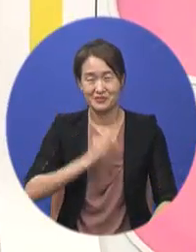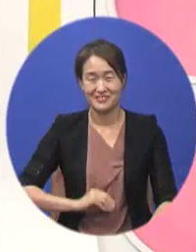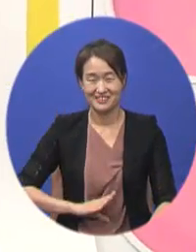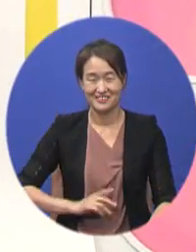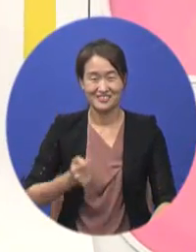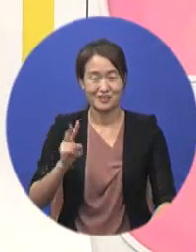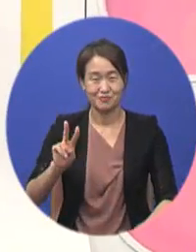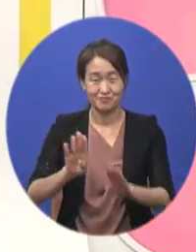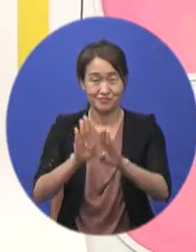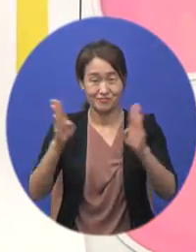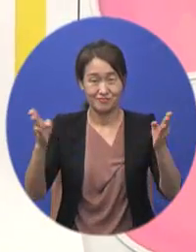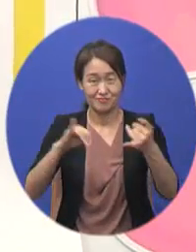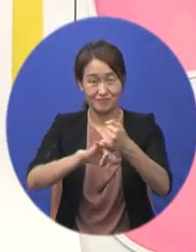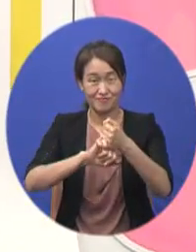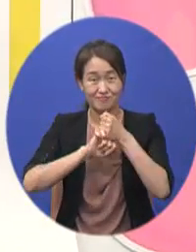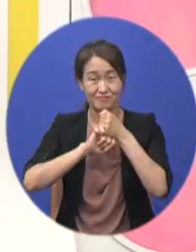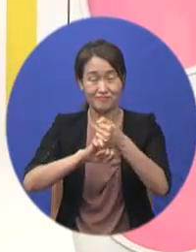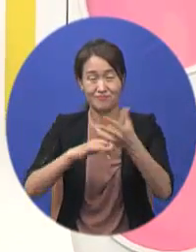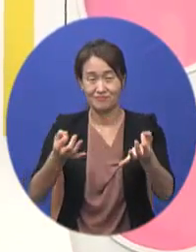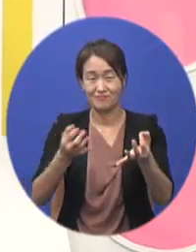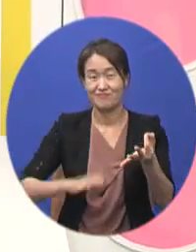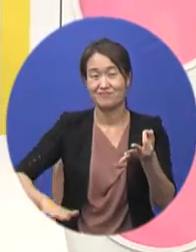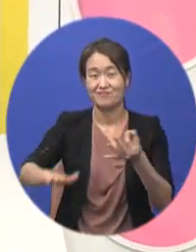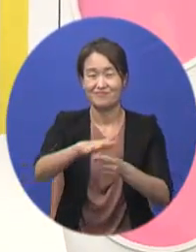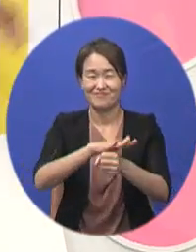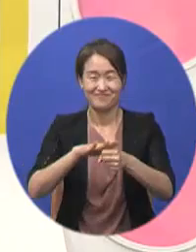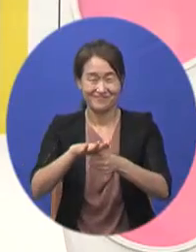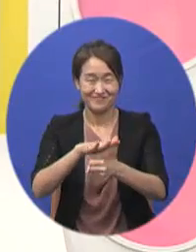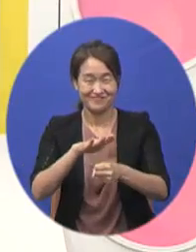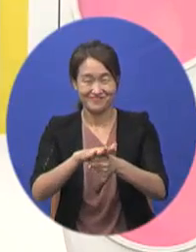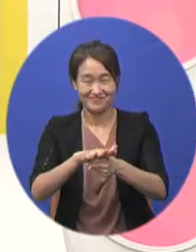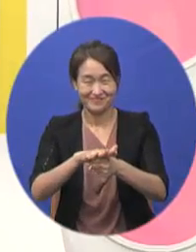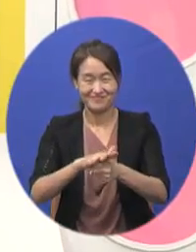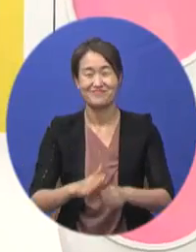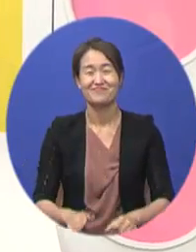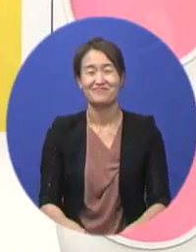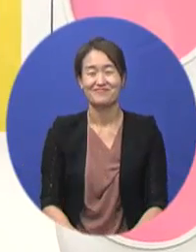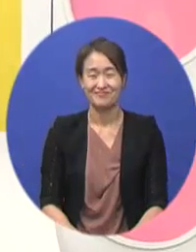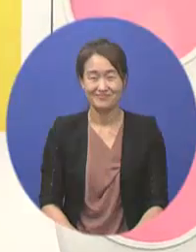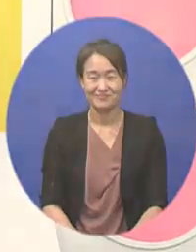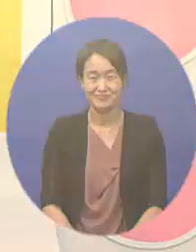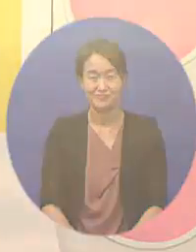복지TV가 열어가겠습니다. 시청자 여러분 사랑합니다. 사랑합니다.